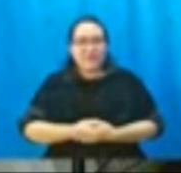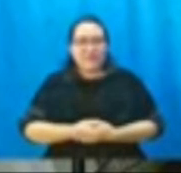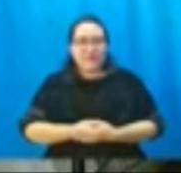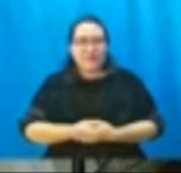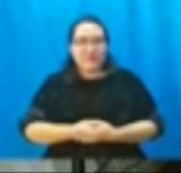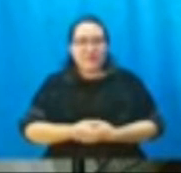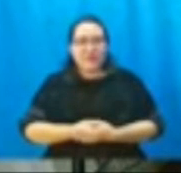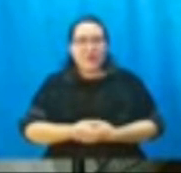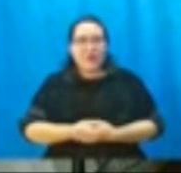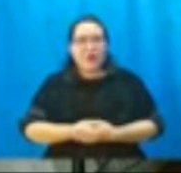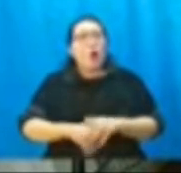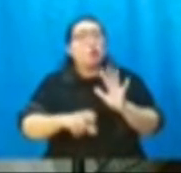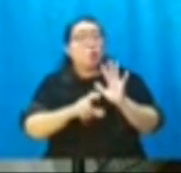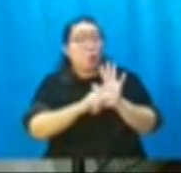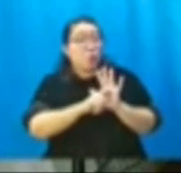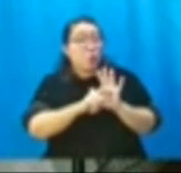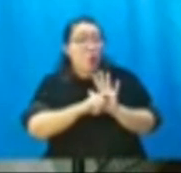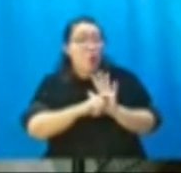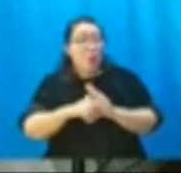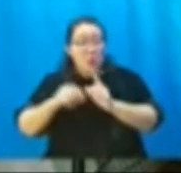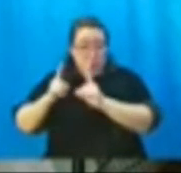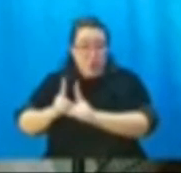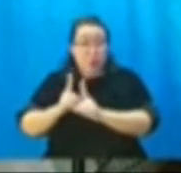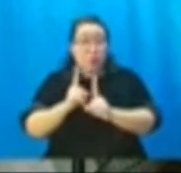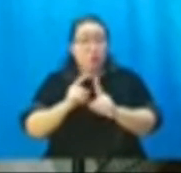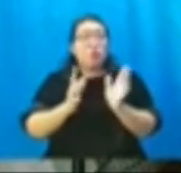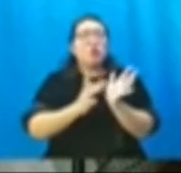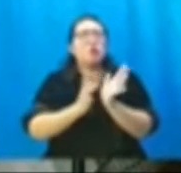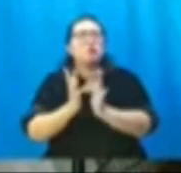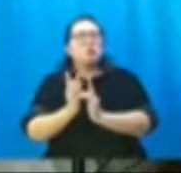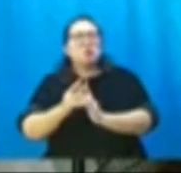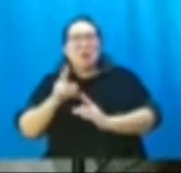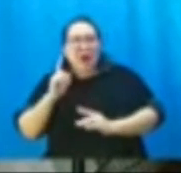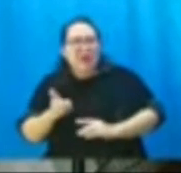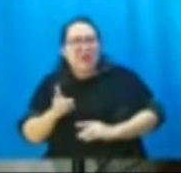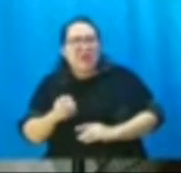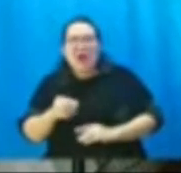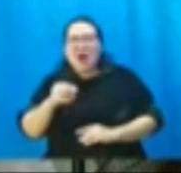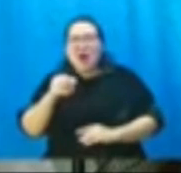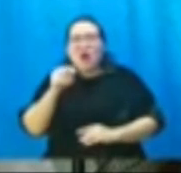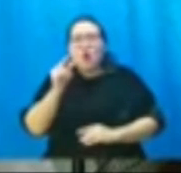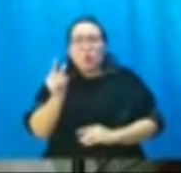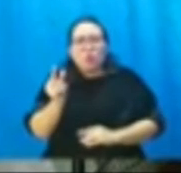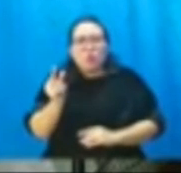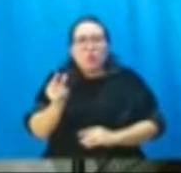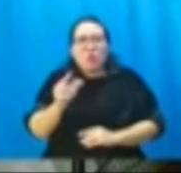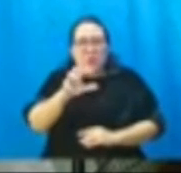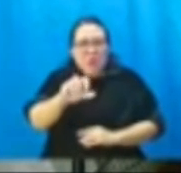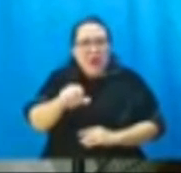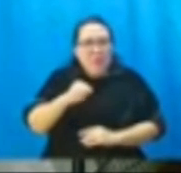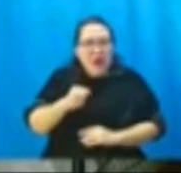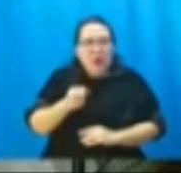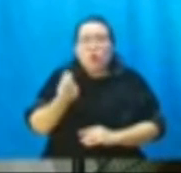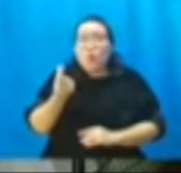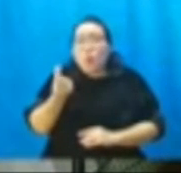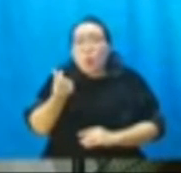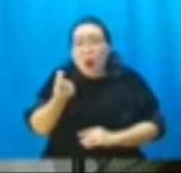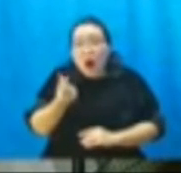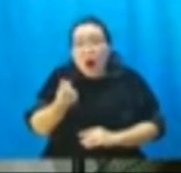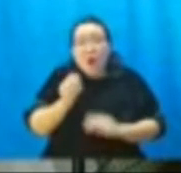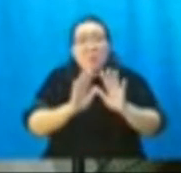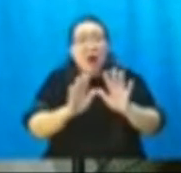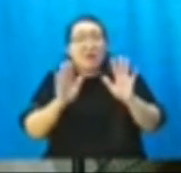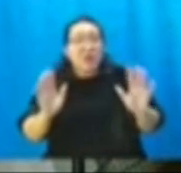demi keamanan Hai supaya rezeki lebih lancar lagi Hai